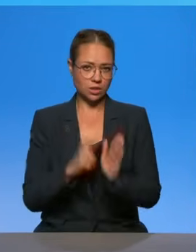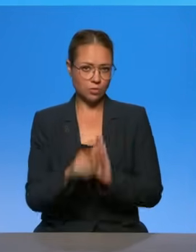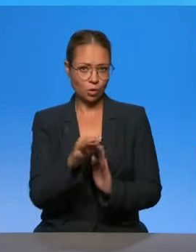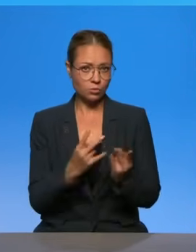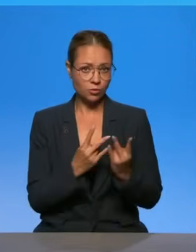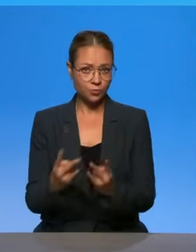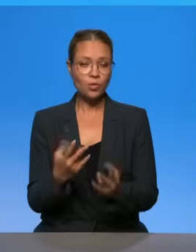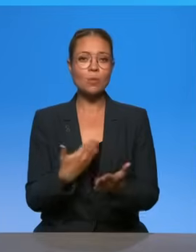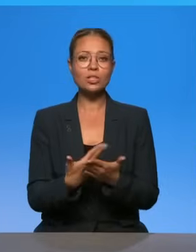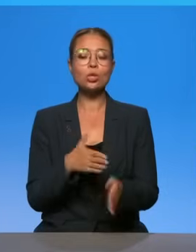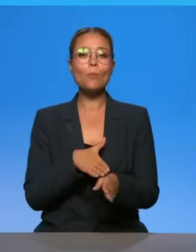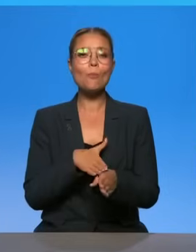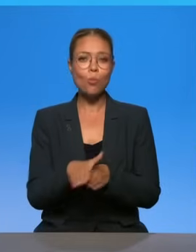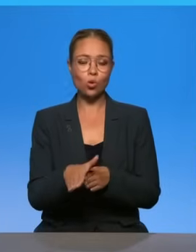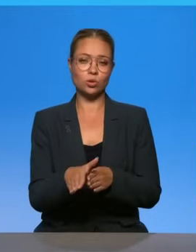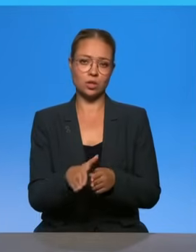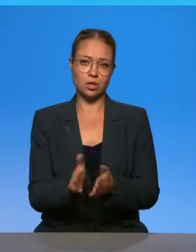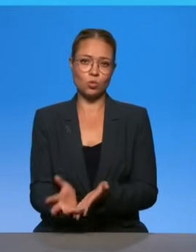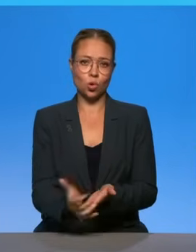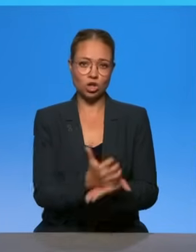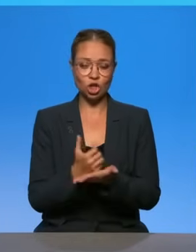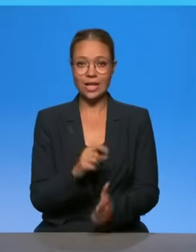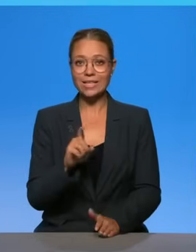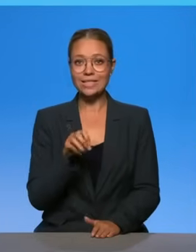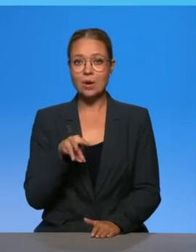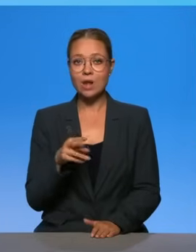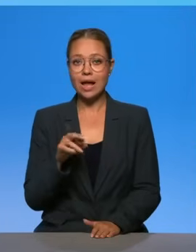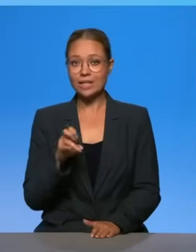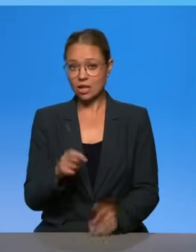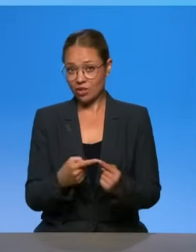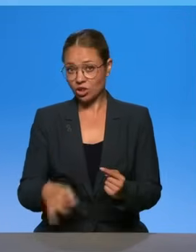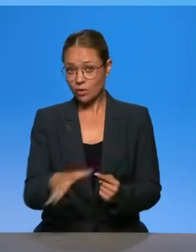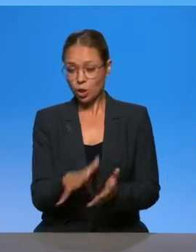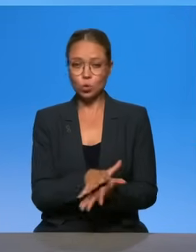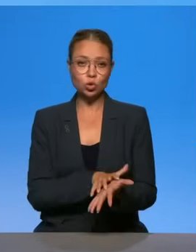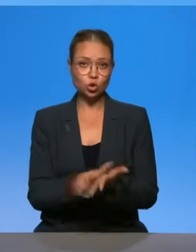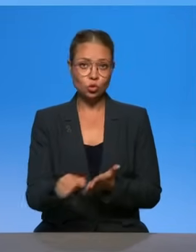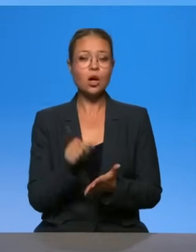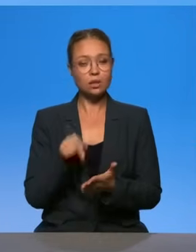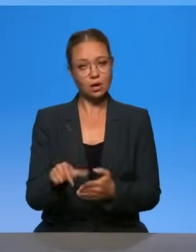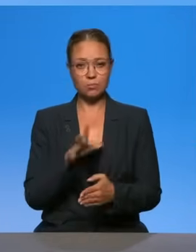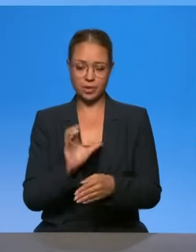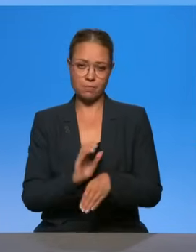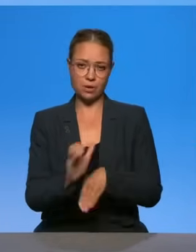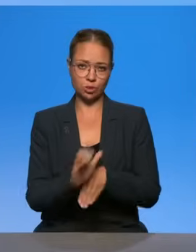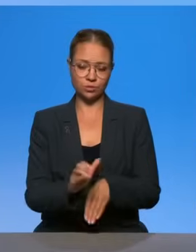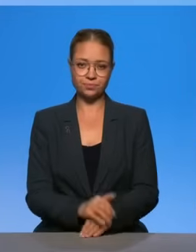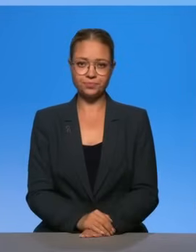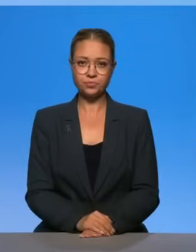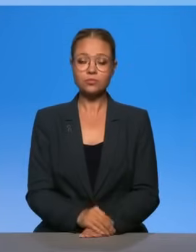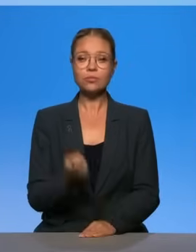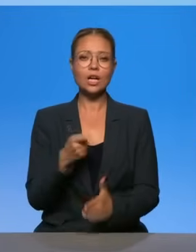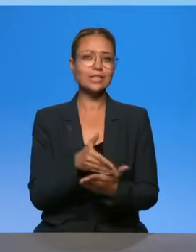почти весь урожай земляники в Брянской, Курской, Липецкой и Ростовской областях, где налажено промышленное производство. Но к зерну